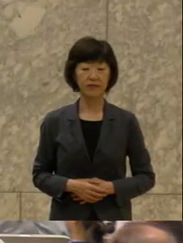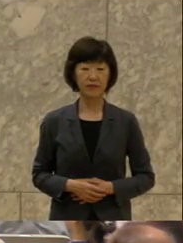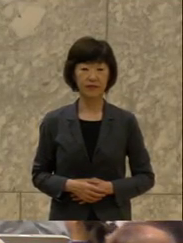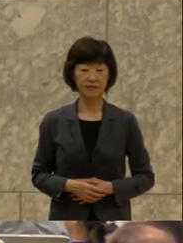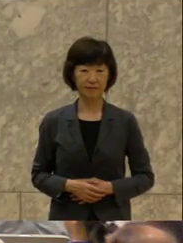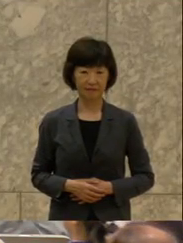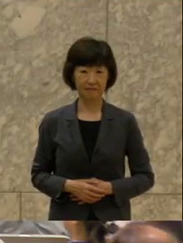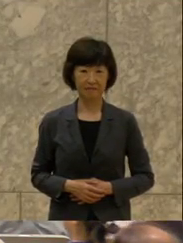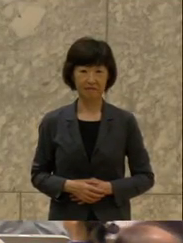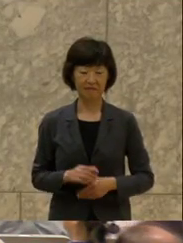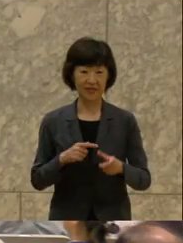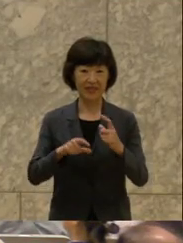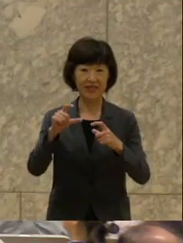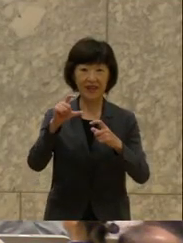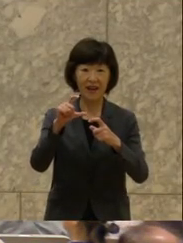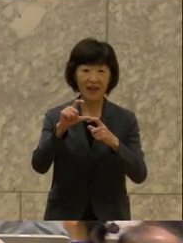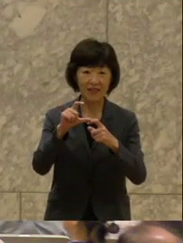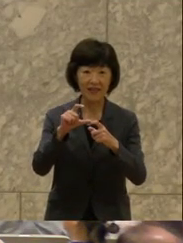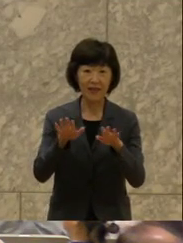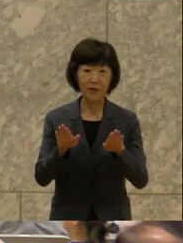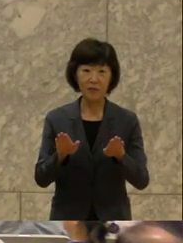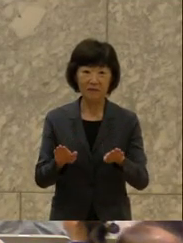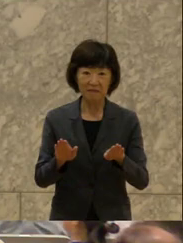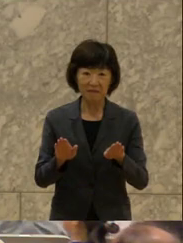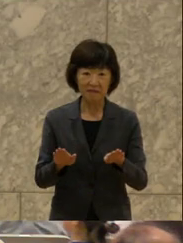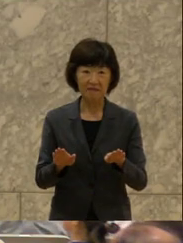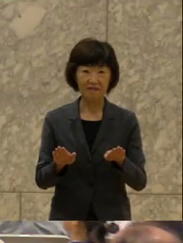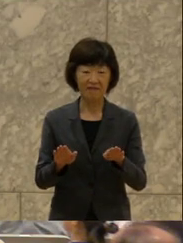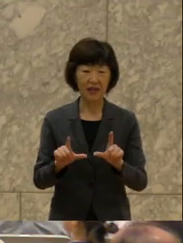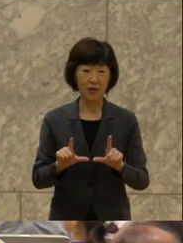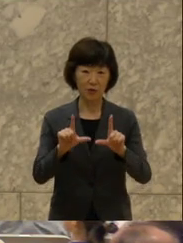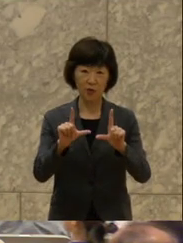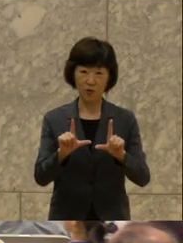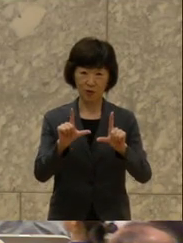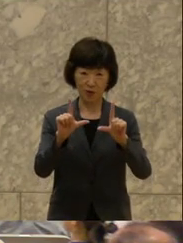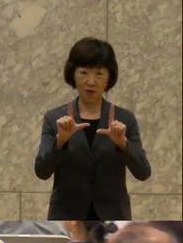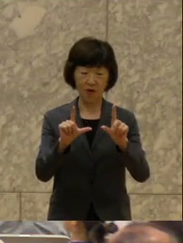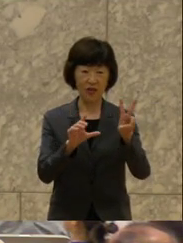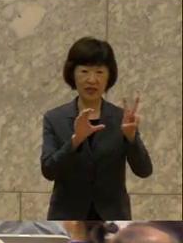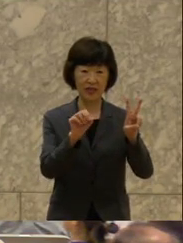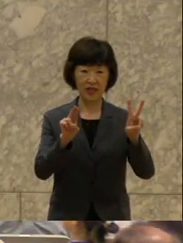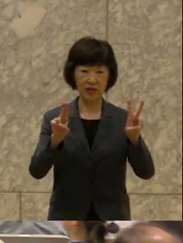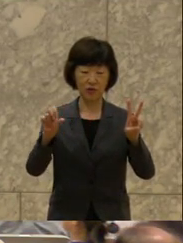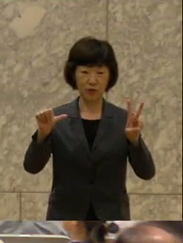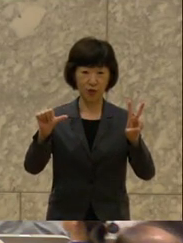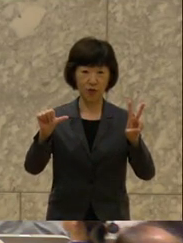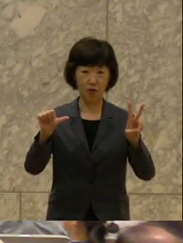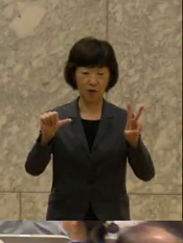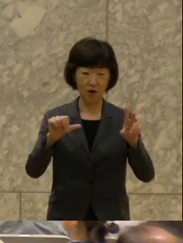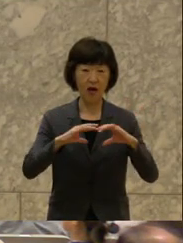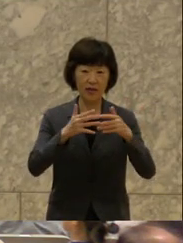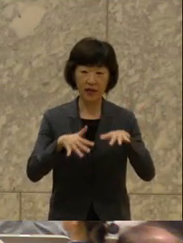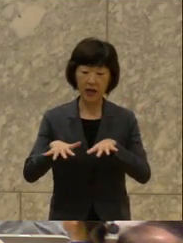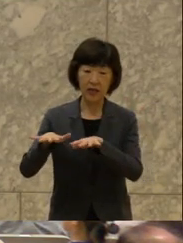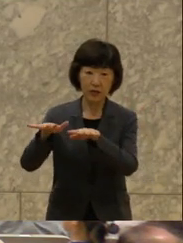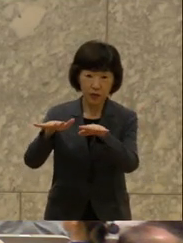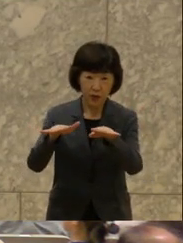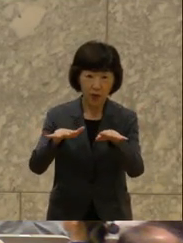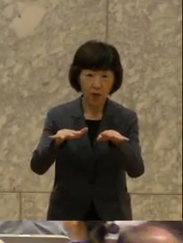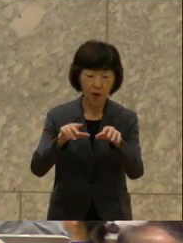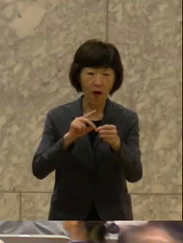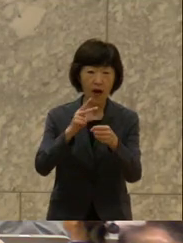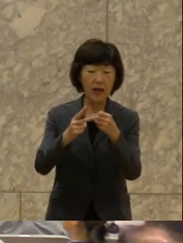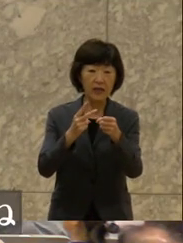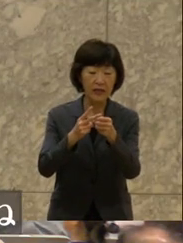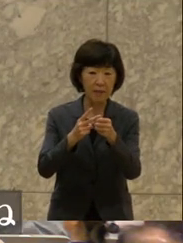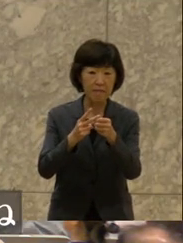そしてさらに本日は東京2025世界陸上の開催2年